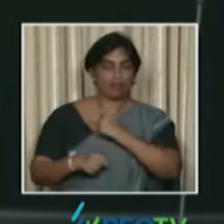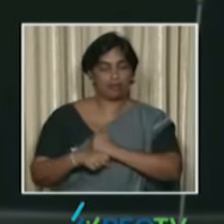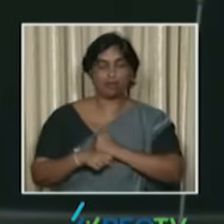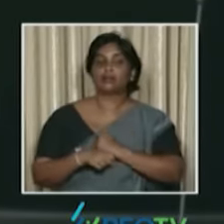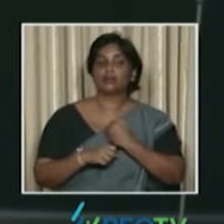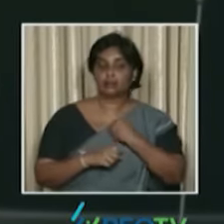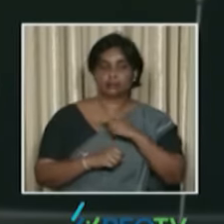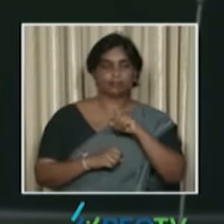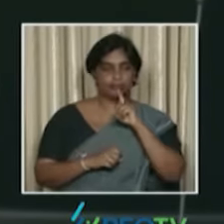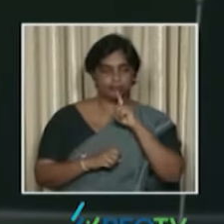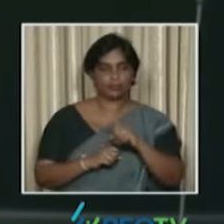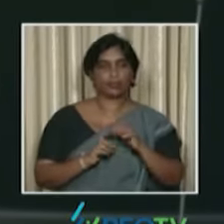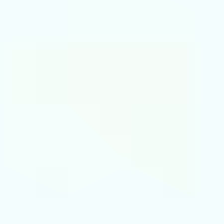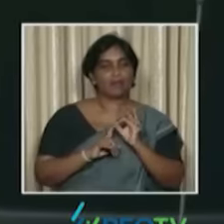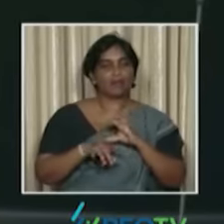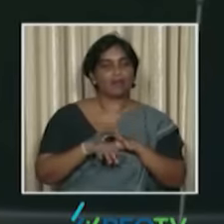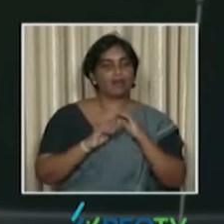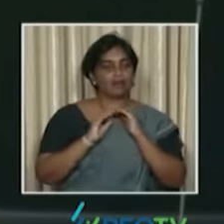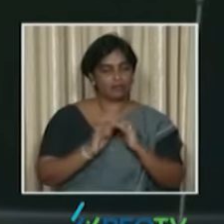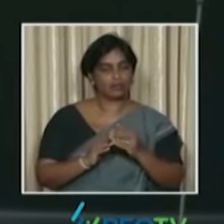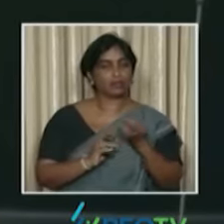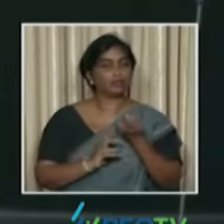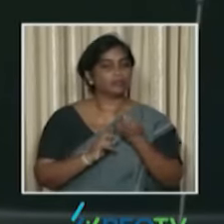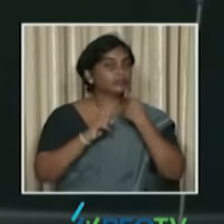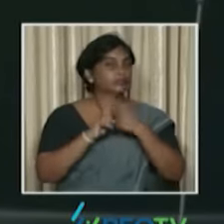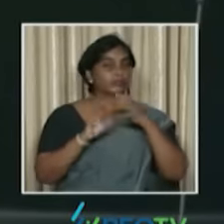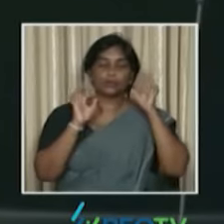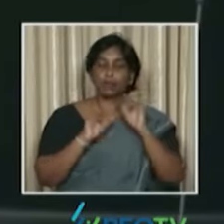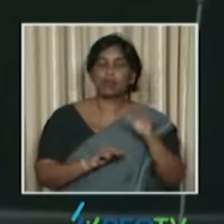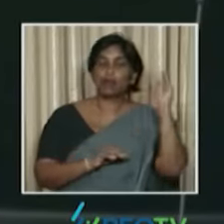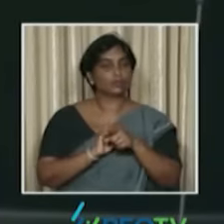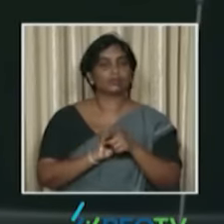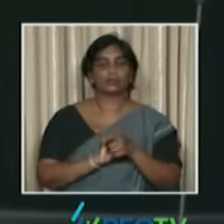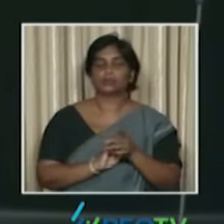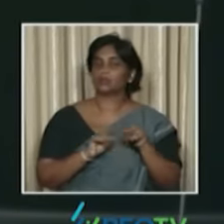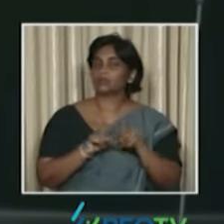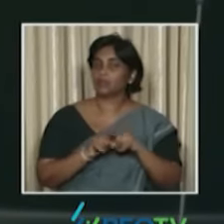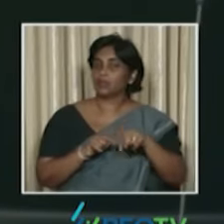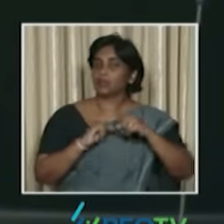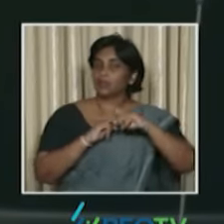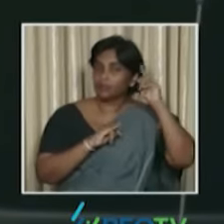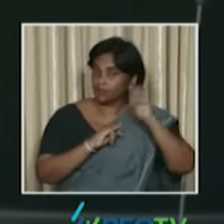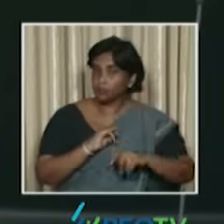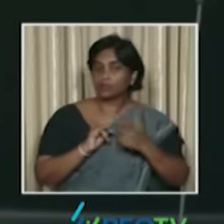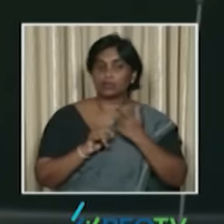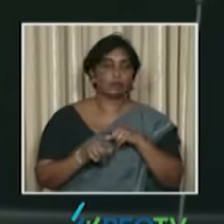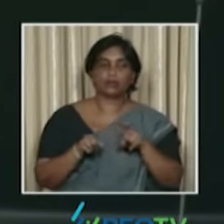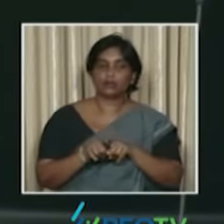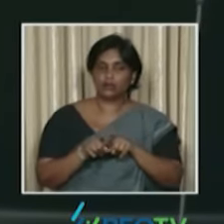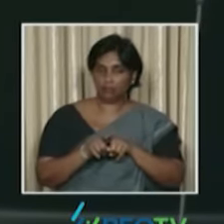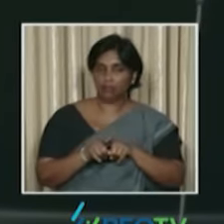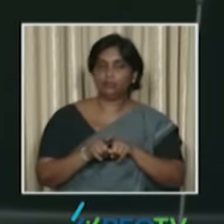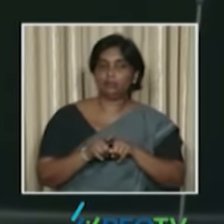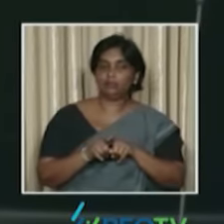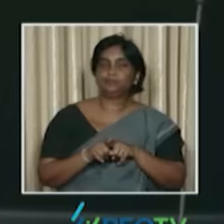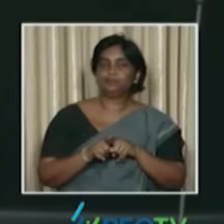අපි අහනවා පෞද්ගලික රෝහල් වලින් ගණන් හිලව් නැතුව හවසට කීයක් බේරනවද? අද විශ්වවිද්‍යාල මහාචාර්යවරු ආචාර්යවරු